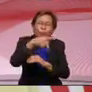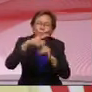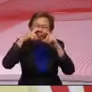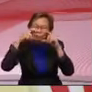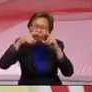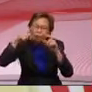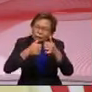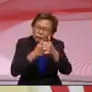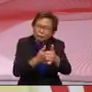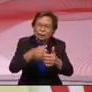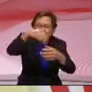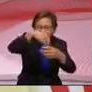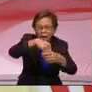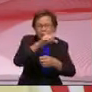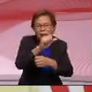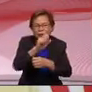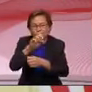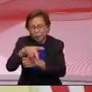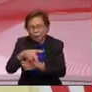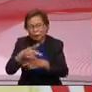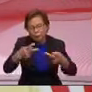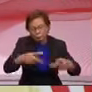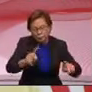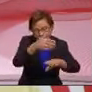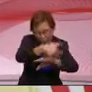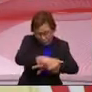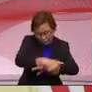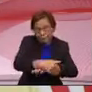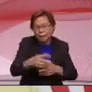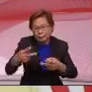di dalam SOP pasar malam,